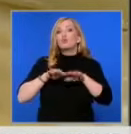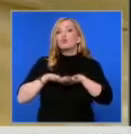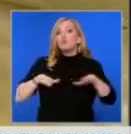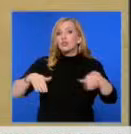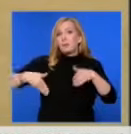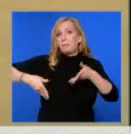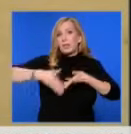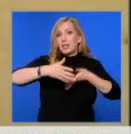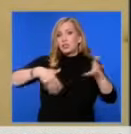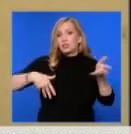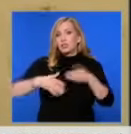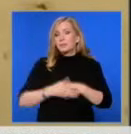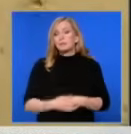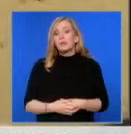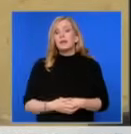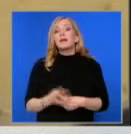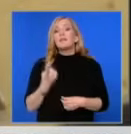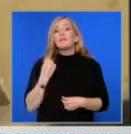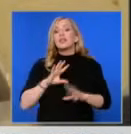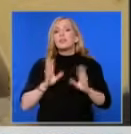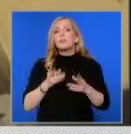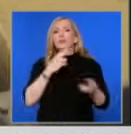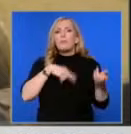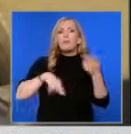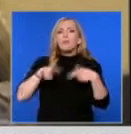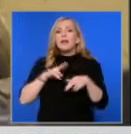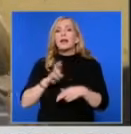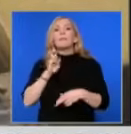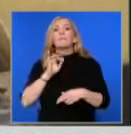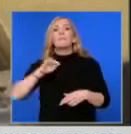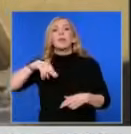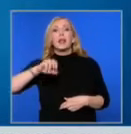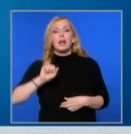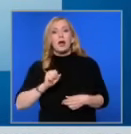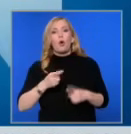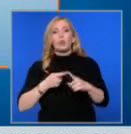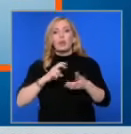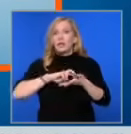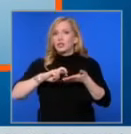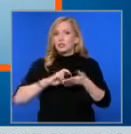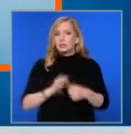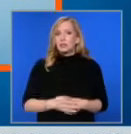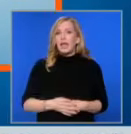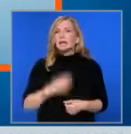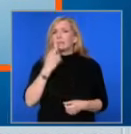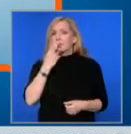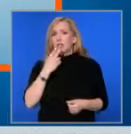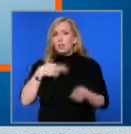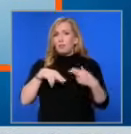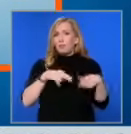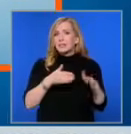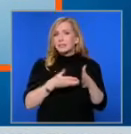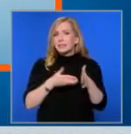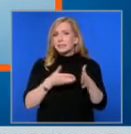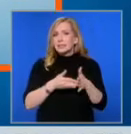Била коментираха и започналите вчера масови проверки на магазините на дружеството от страна на данъчните. По отношение на спекулациите, че проверките се